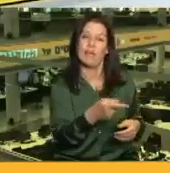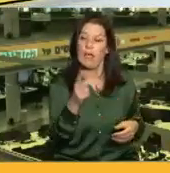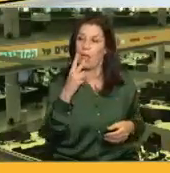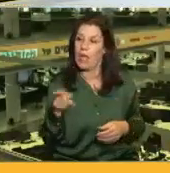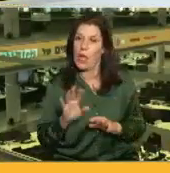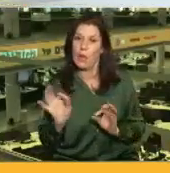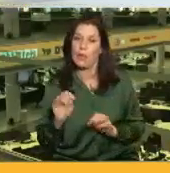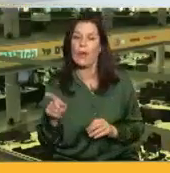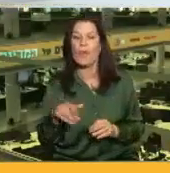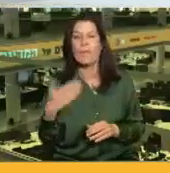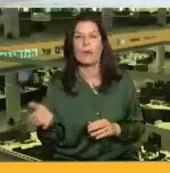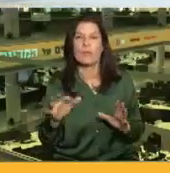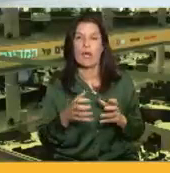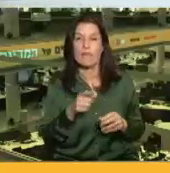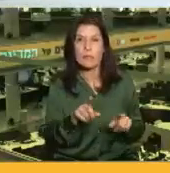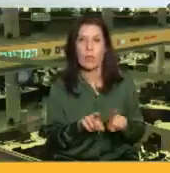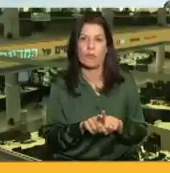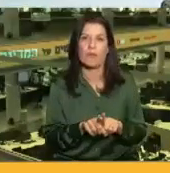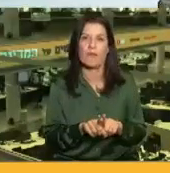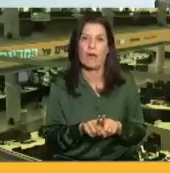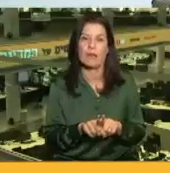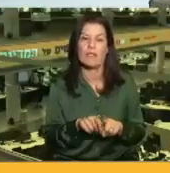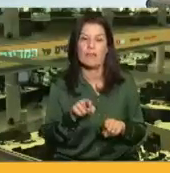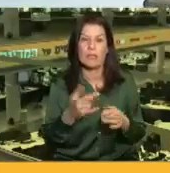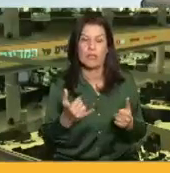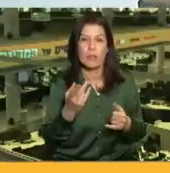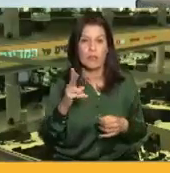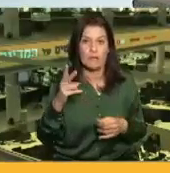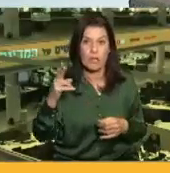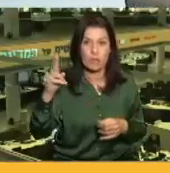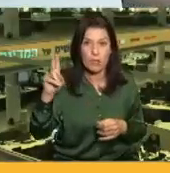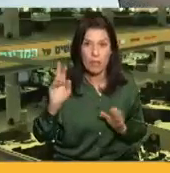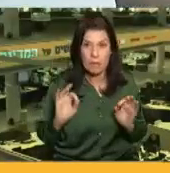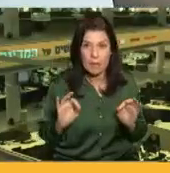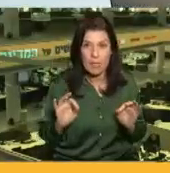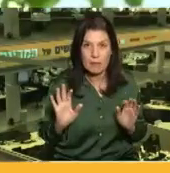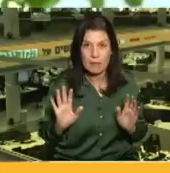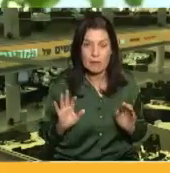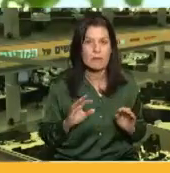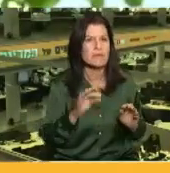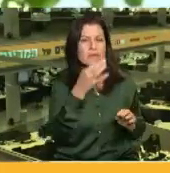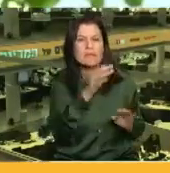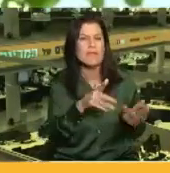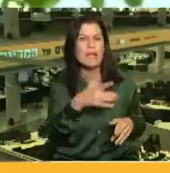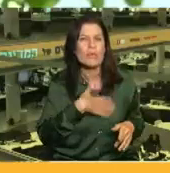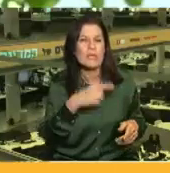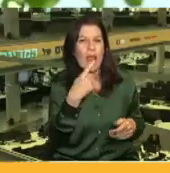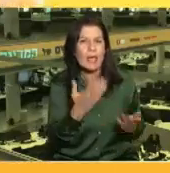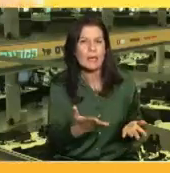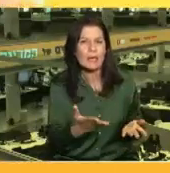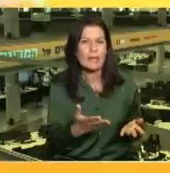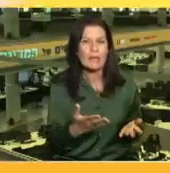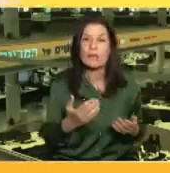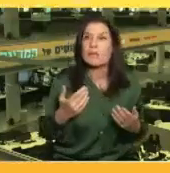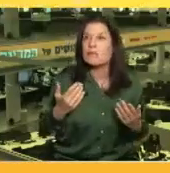דבר. וזה משהו, זה מין כדור שלג שהולך ומתגלגל. אין לי מה... מה השורה התחתונה? מה את רוצה להגיד? אין לי